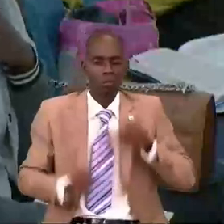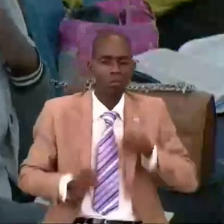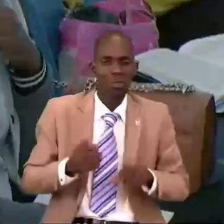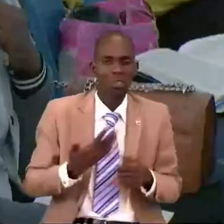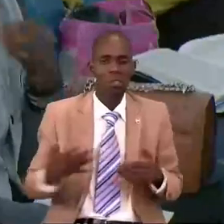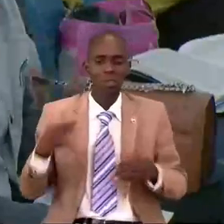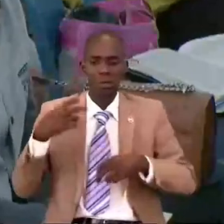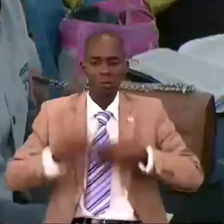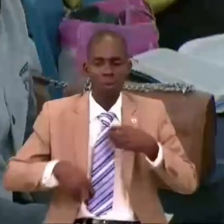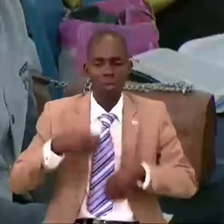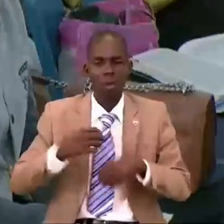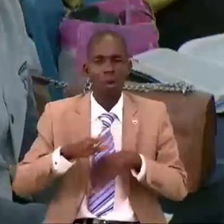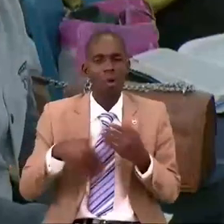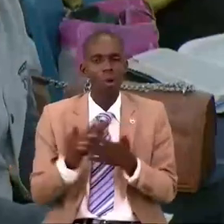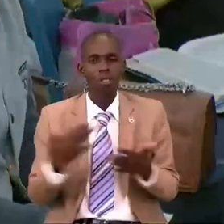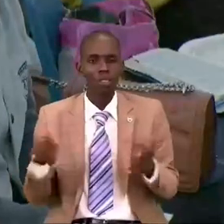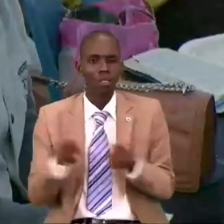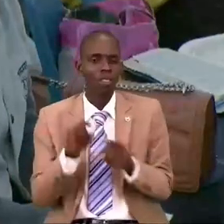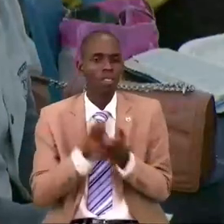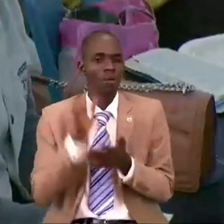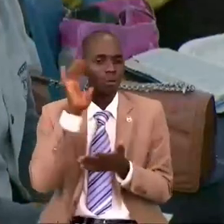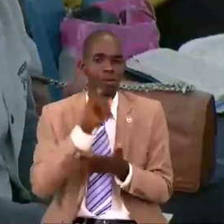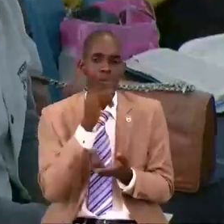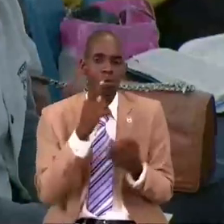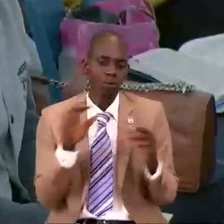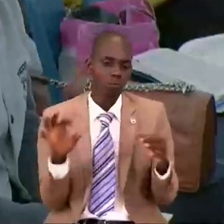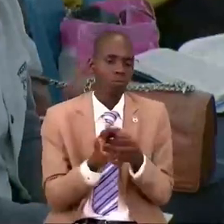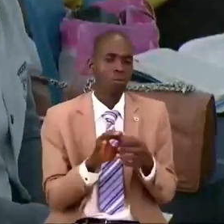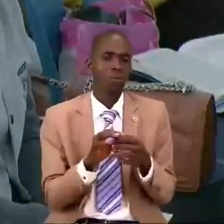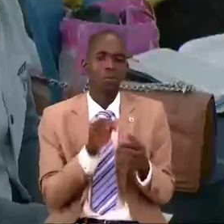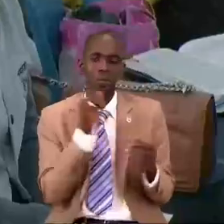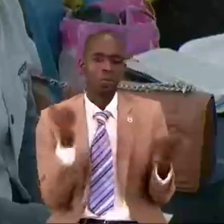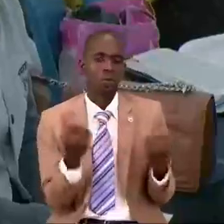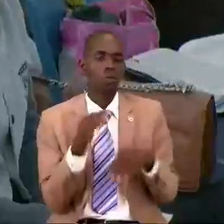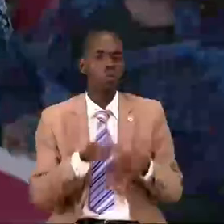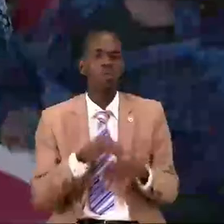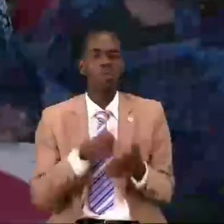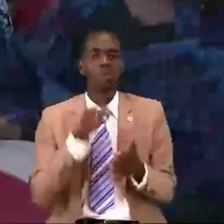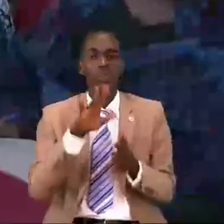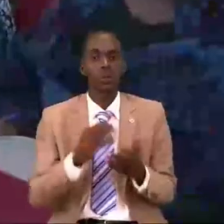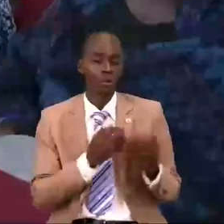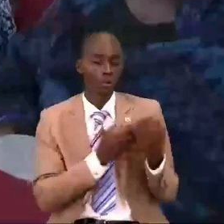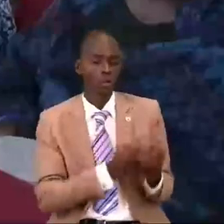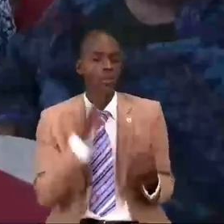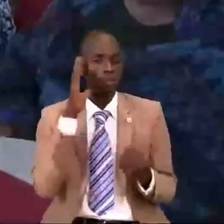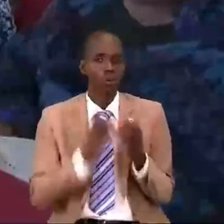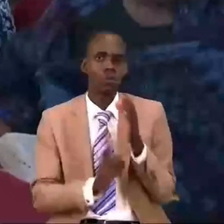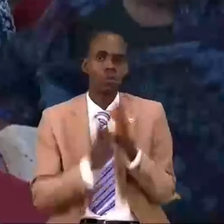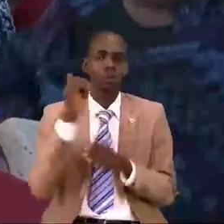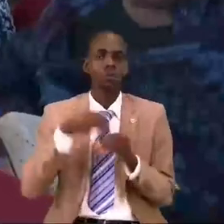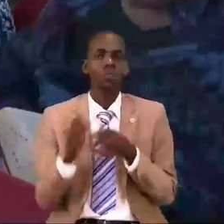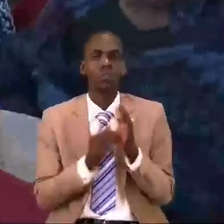courage va se lever. Même ce matin, ton courage va se lever au nom de